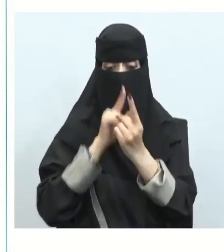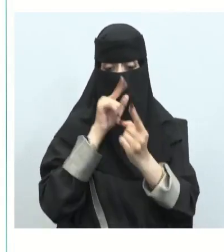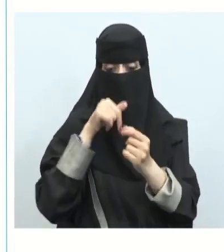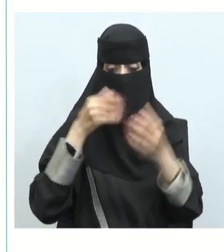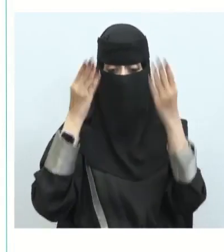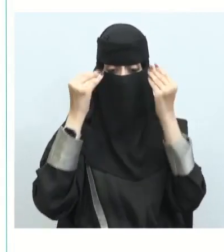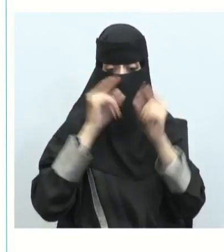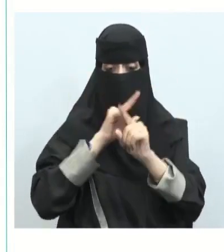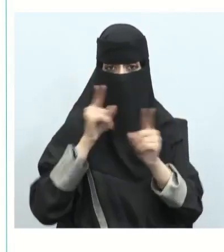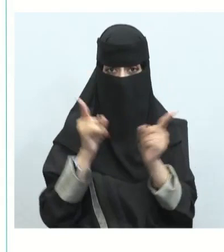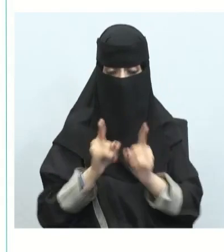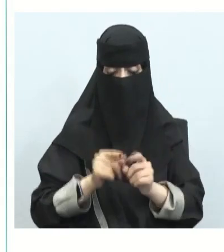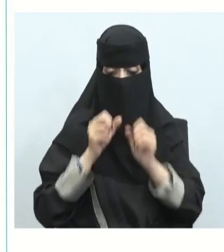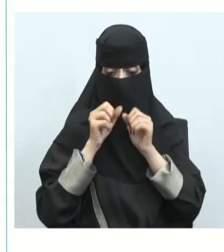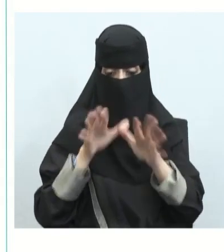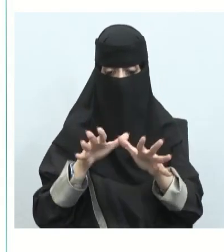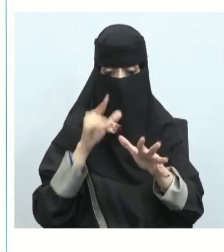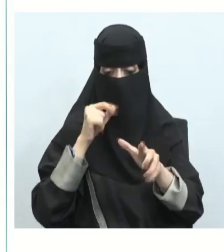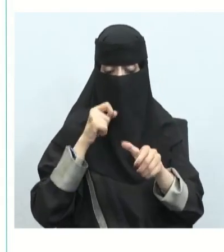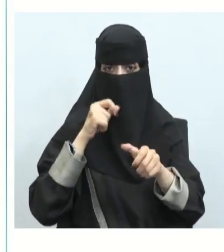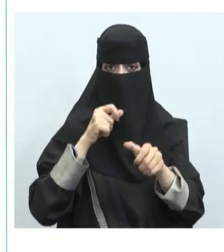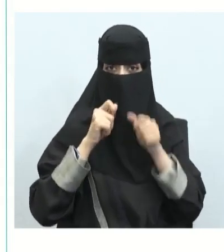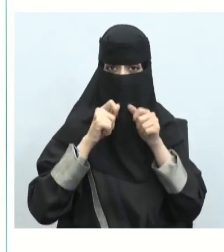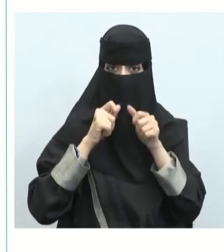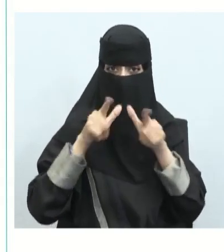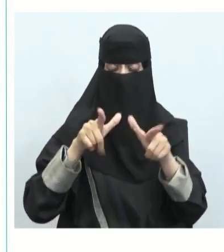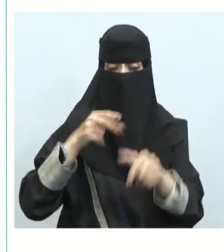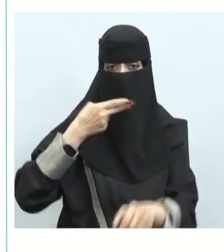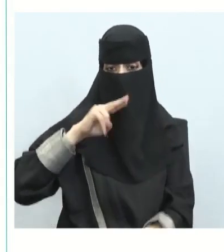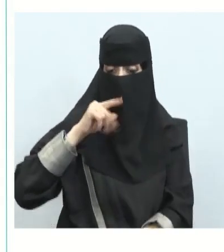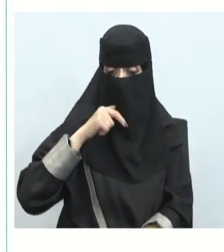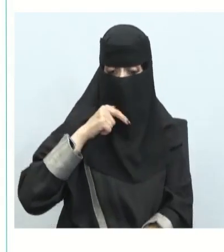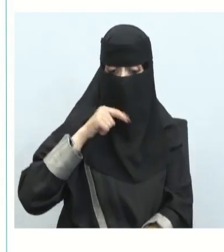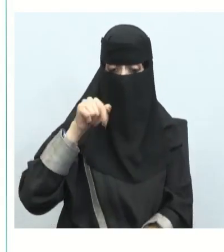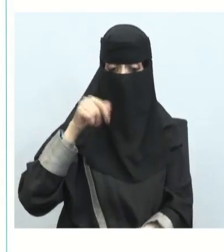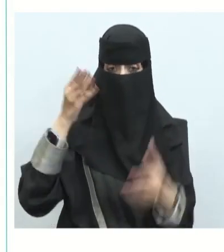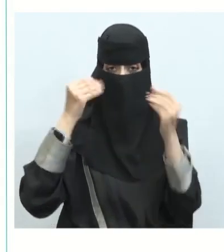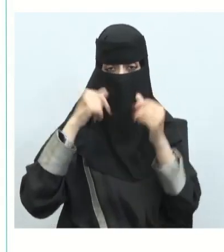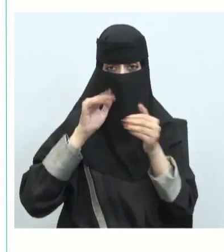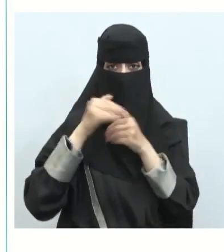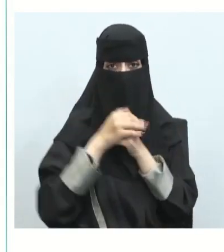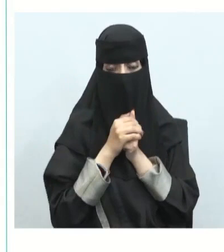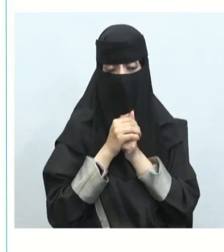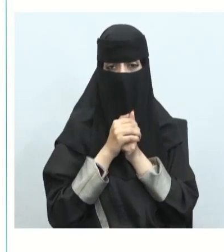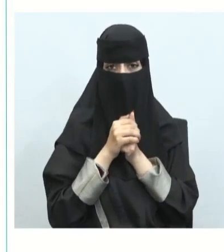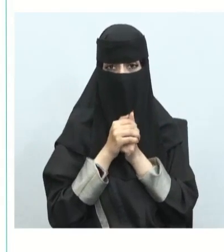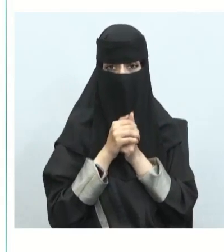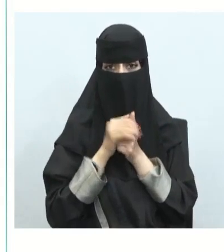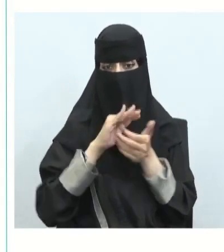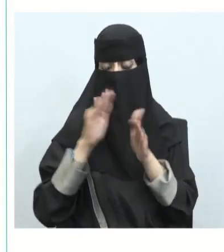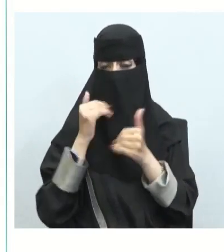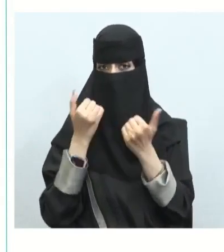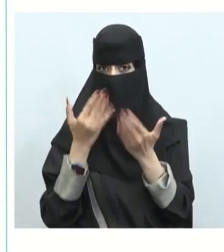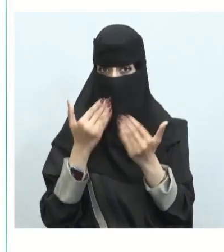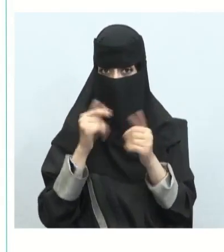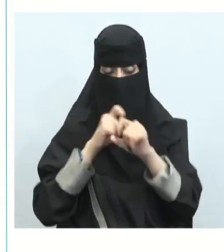والمعلومات المحدده تنتشر او تنشر الشائعات والمعلومات المظلله بمعنى حينما لا يكون